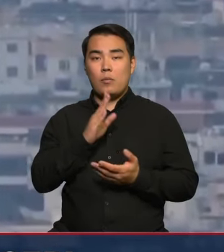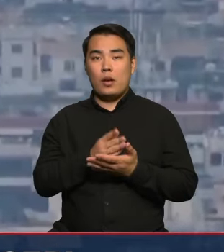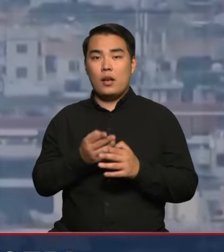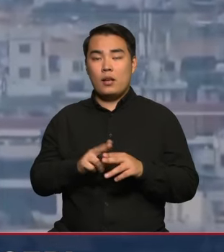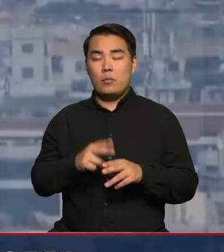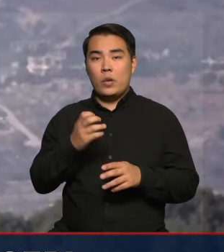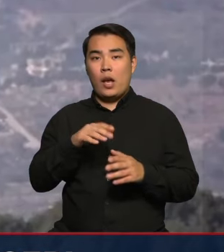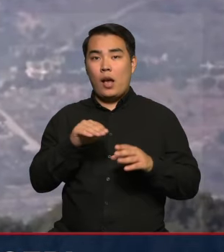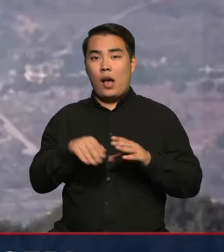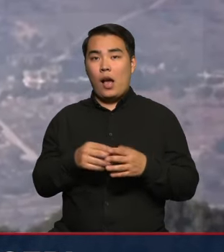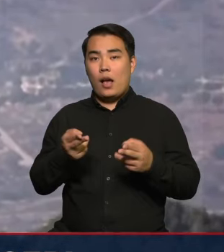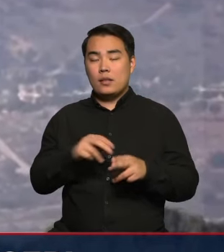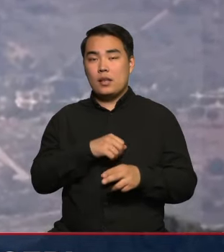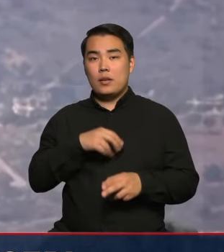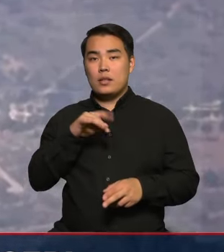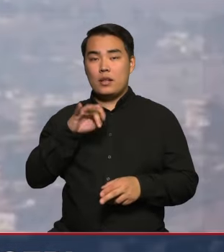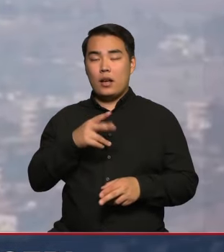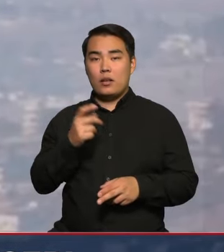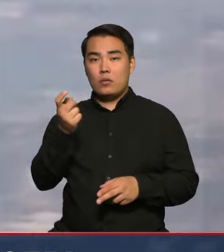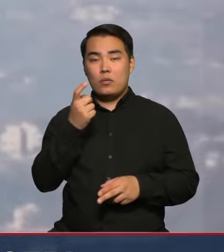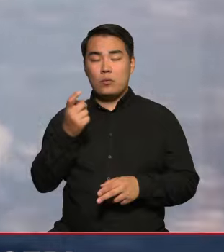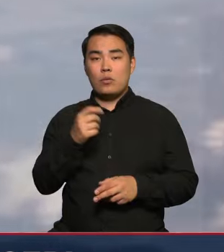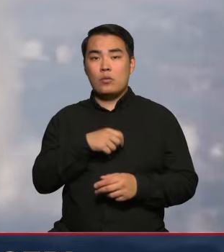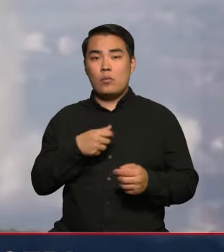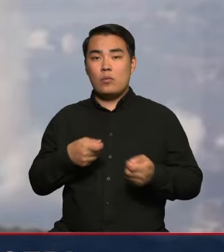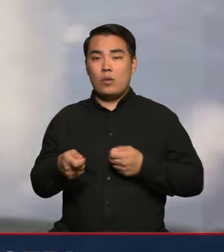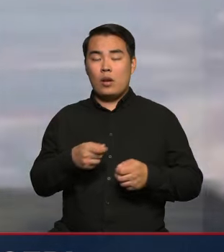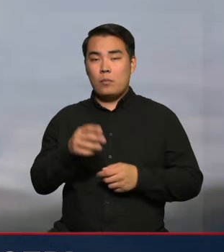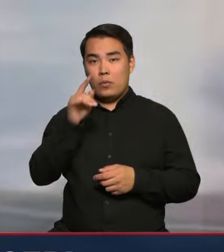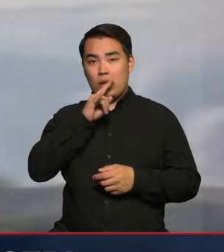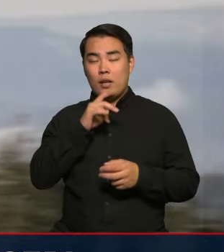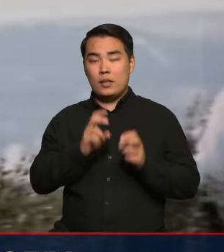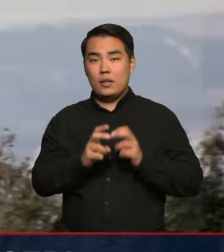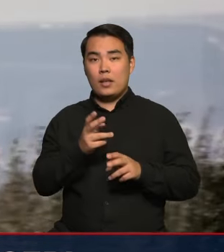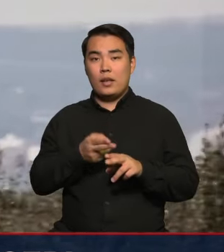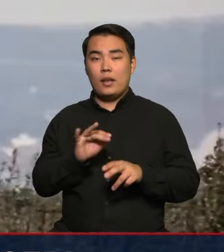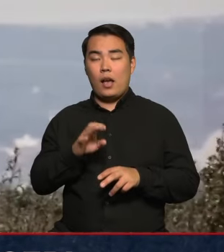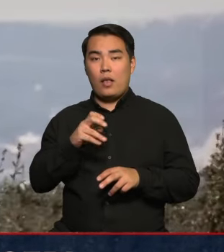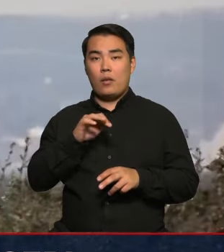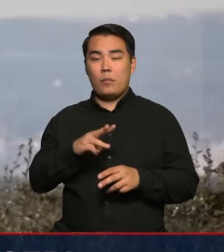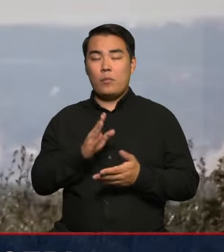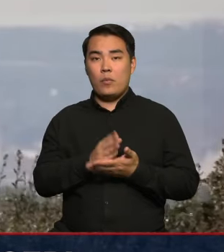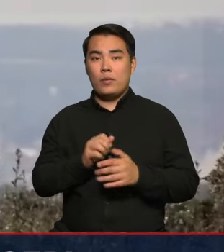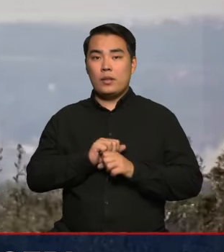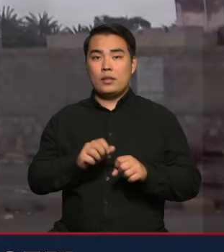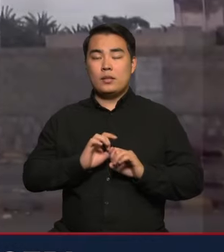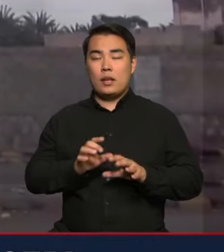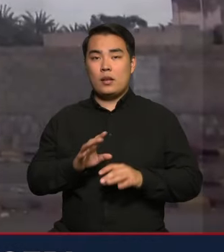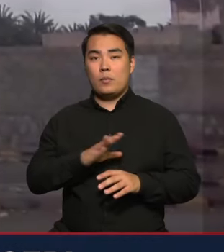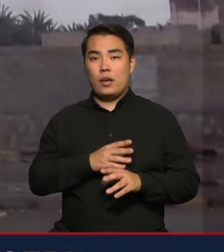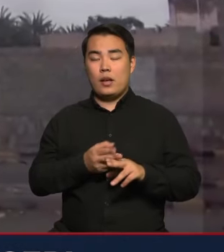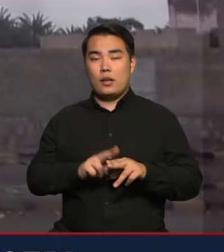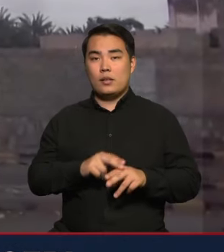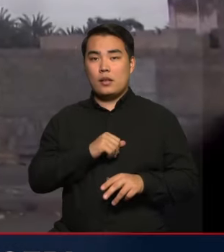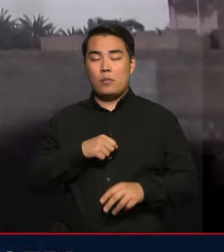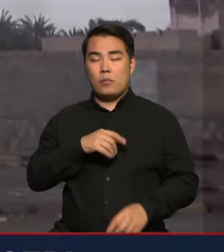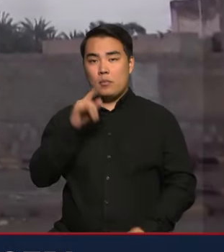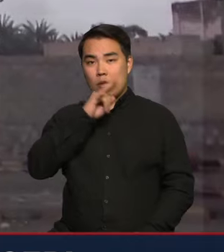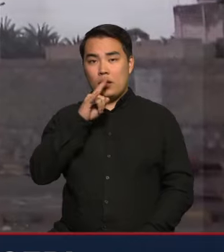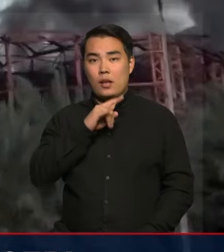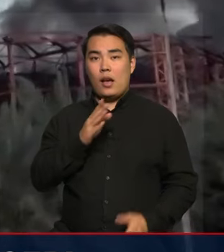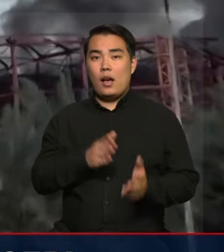астында қалып, ашуға мінген Израиль басшылығы Иранның осы мұнай өндірісімен атом нысандарын атқылаймыз деп сес көрсетті. Сарапшылар мұнай бағасы